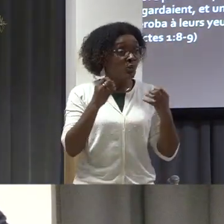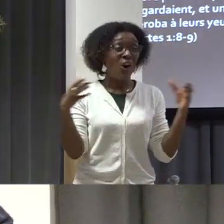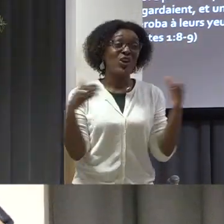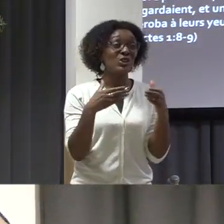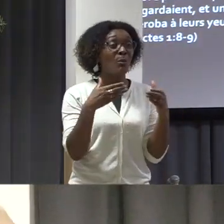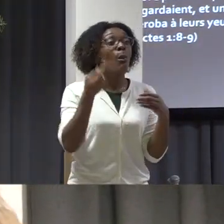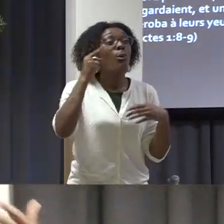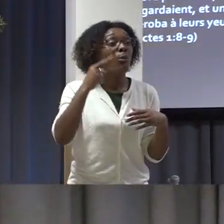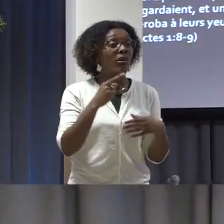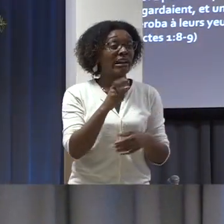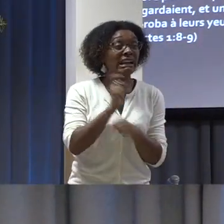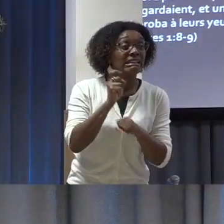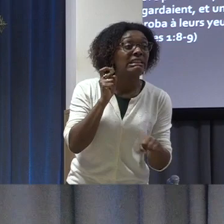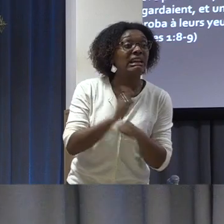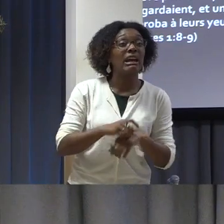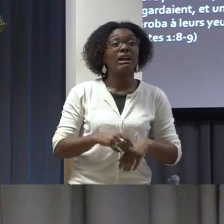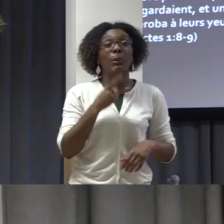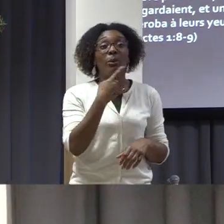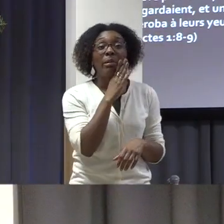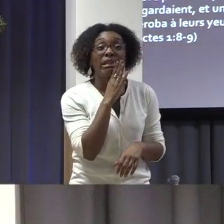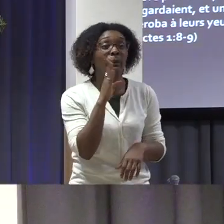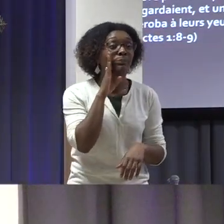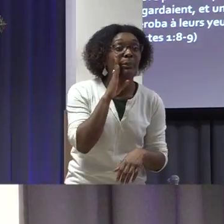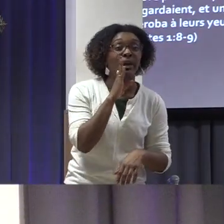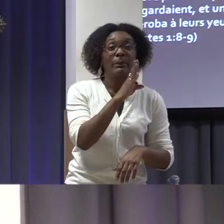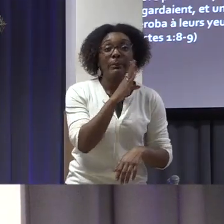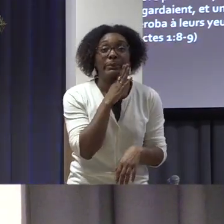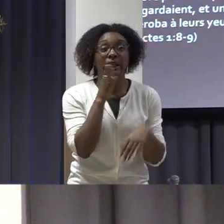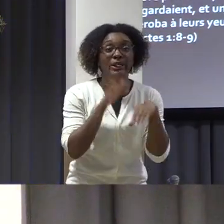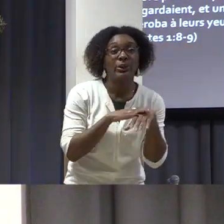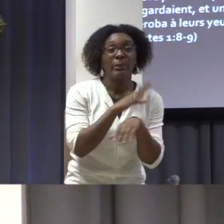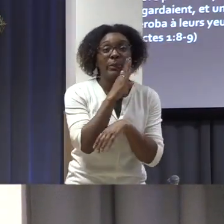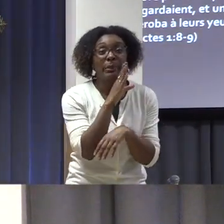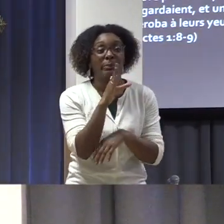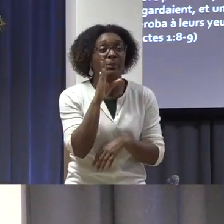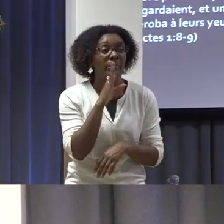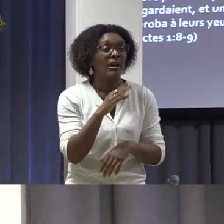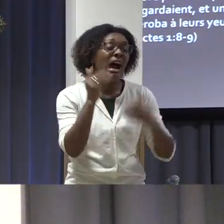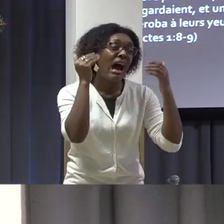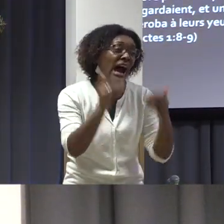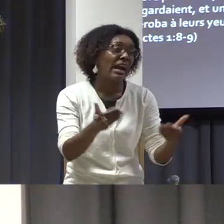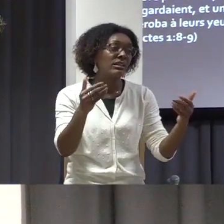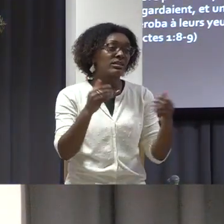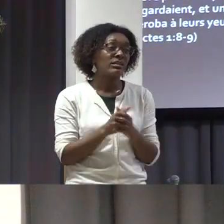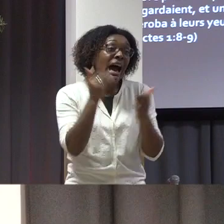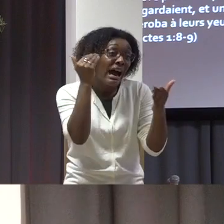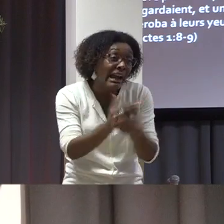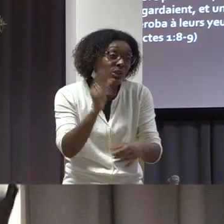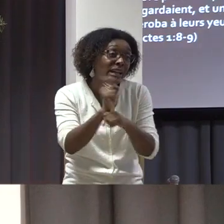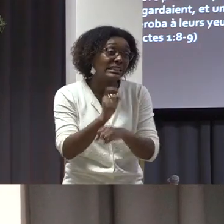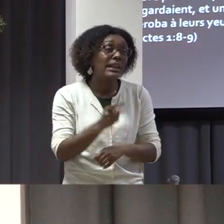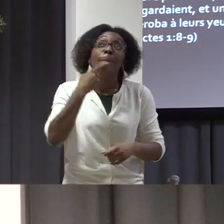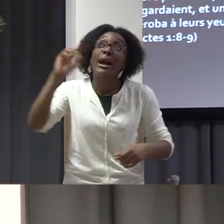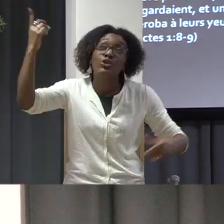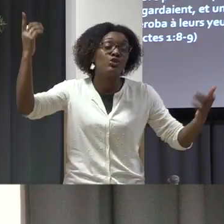pour vous défaire pour parler pour parler mal parle un peu moins d autres parlent un peu plus de dieu